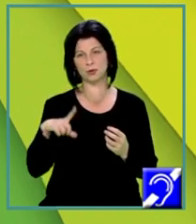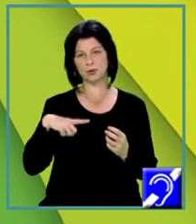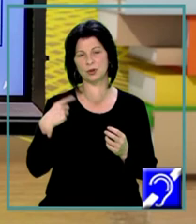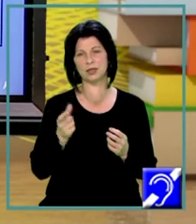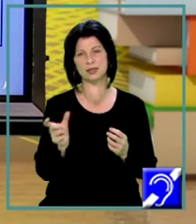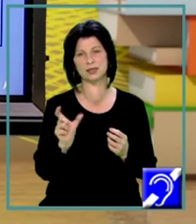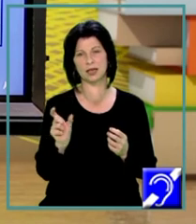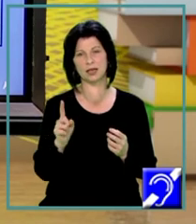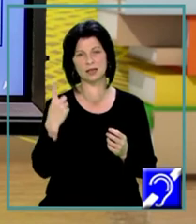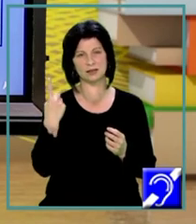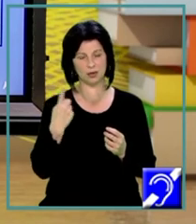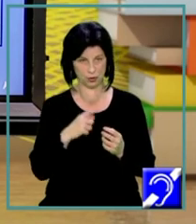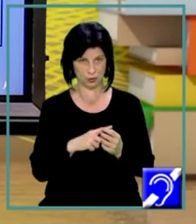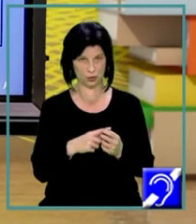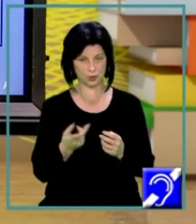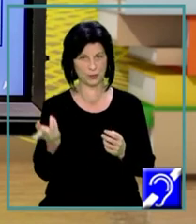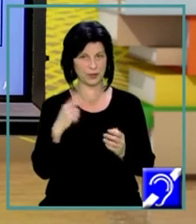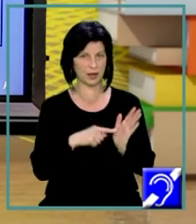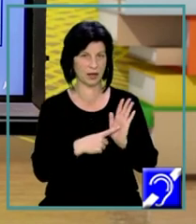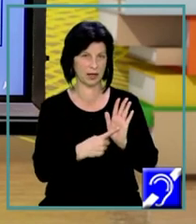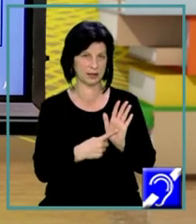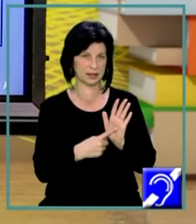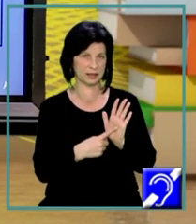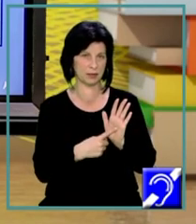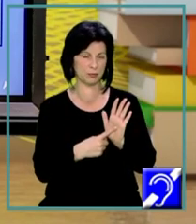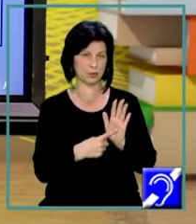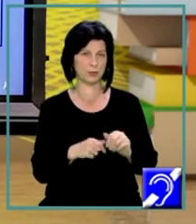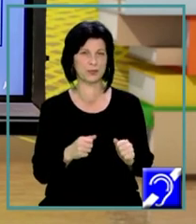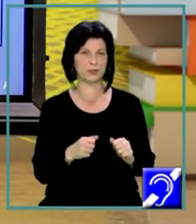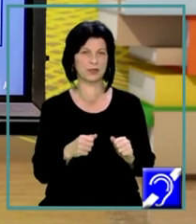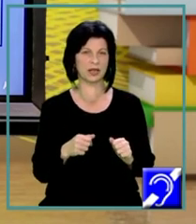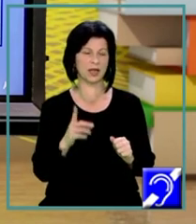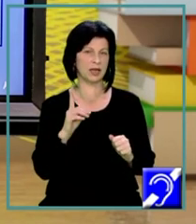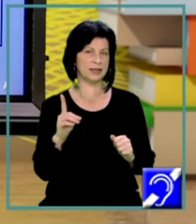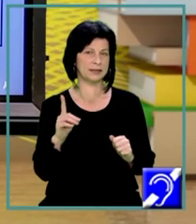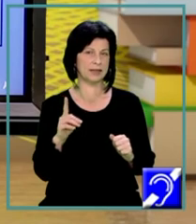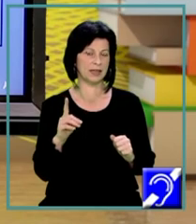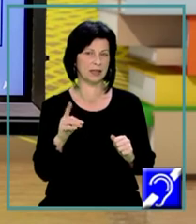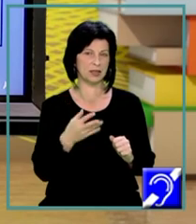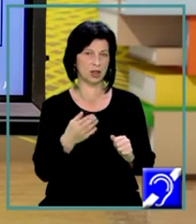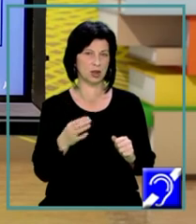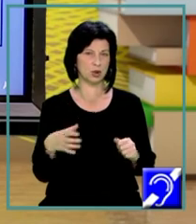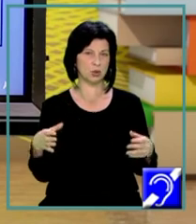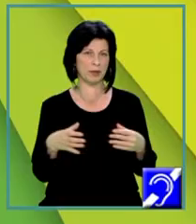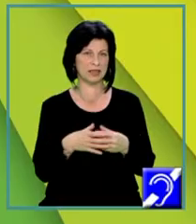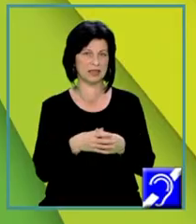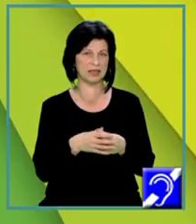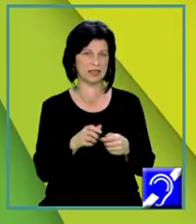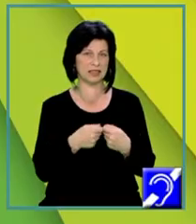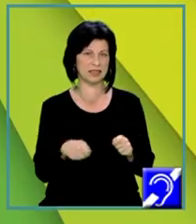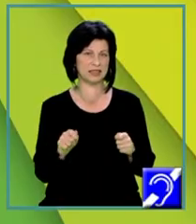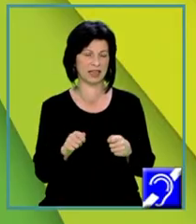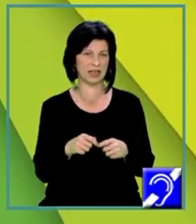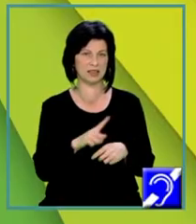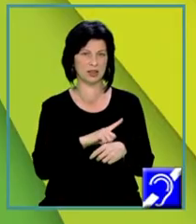condițiile alt exemplu de morfisme fi de număr întreg care nu e pătrat perfect legat de exemplu de dinaintea luăm